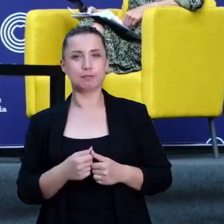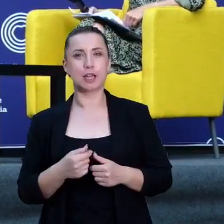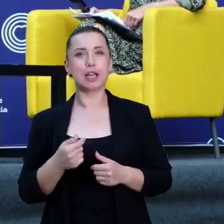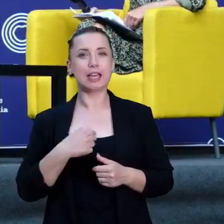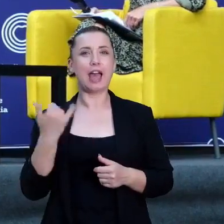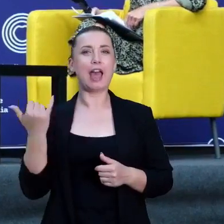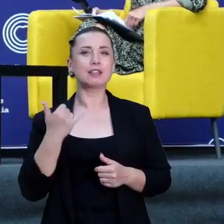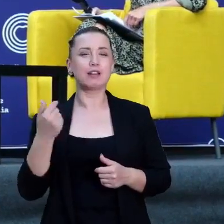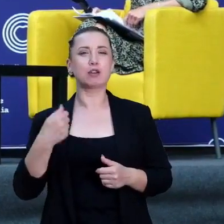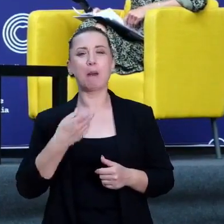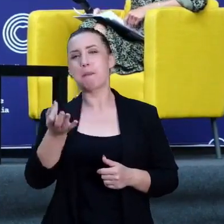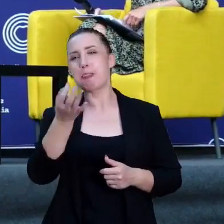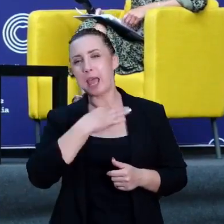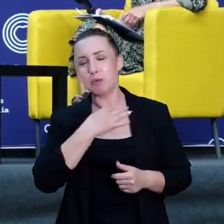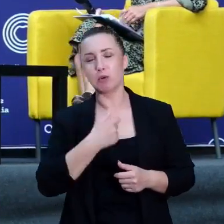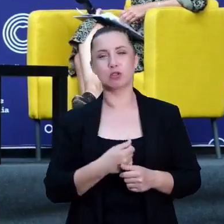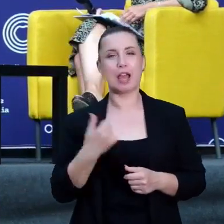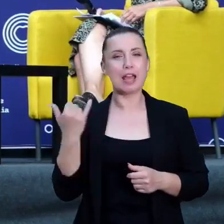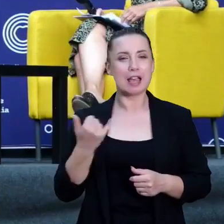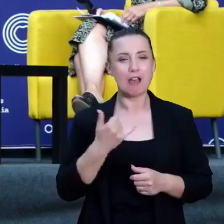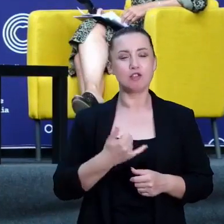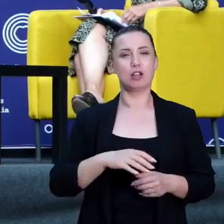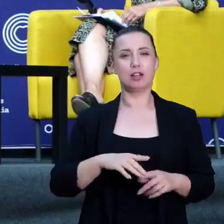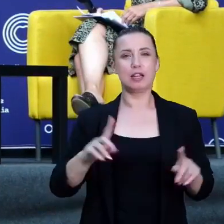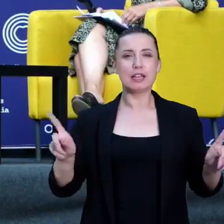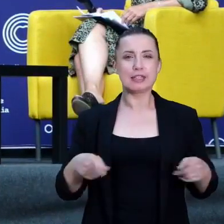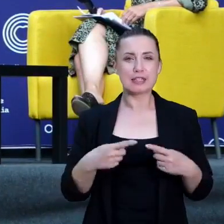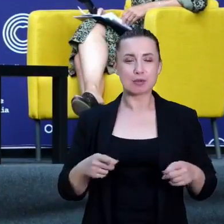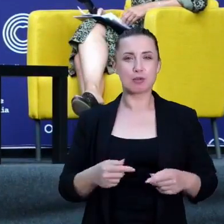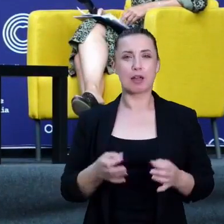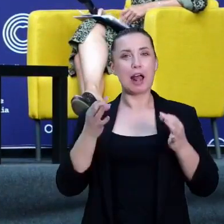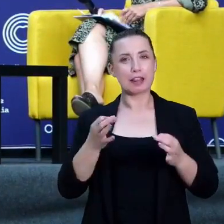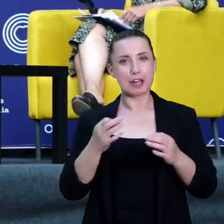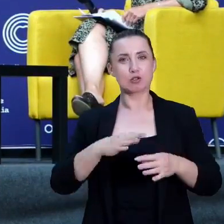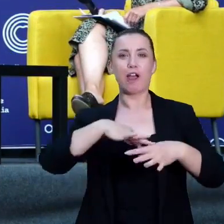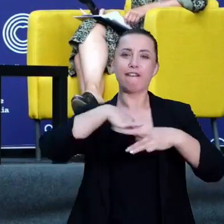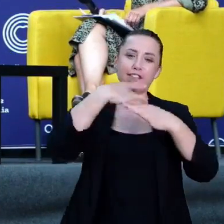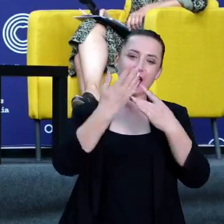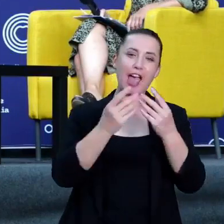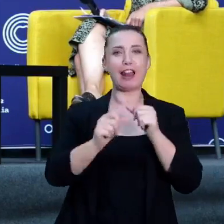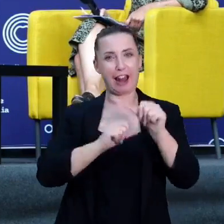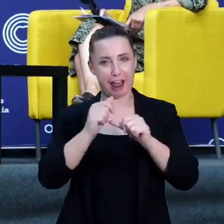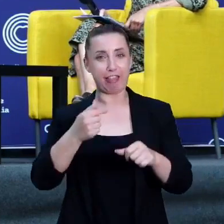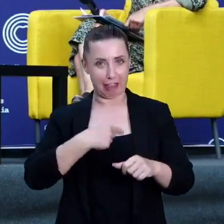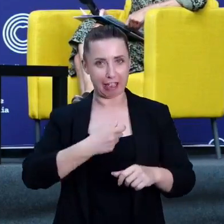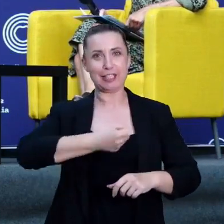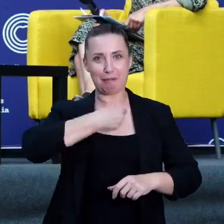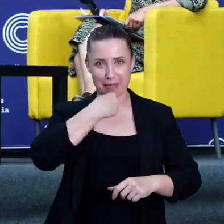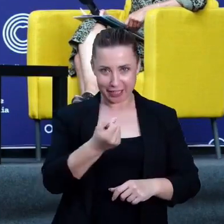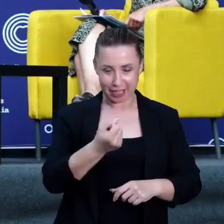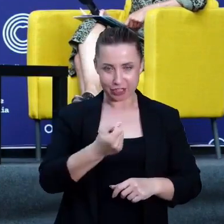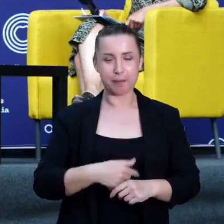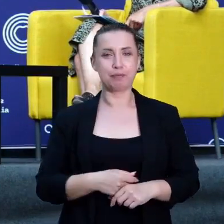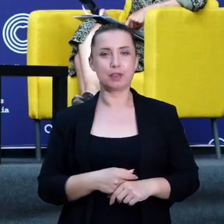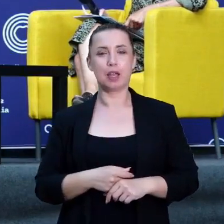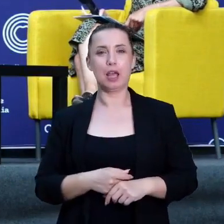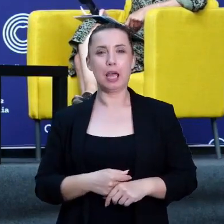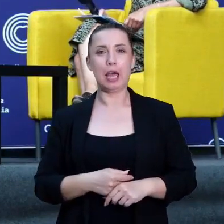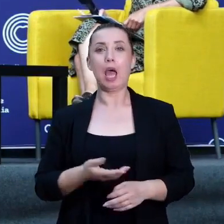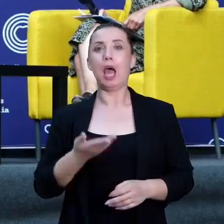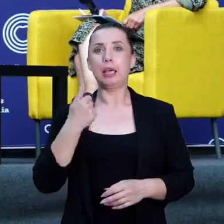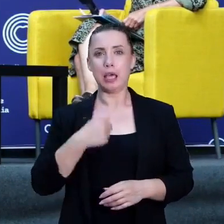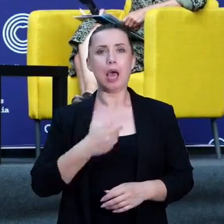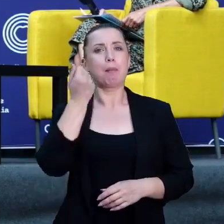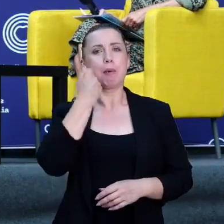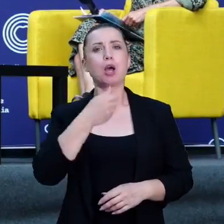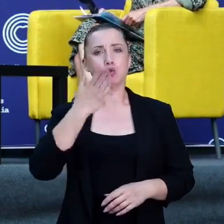byłam najmłodsza. W każdym zespole byłam najmłodsza, a już od wielu lat jestem najstarsza. Bardzo dobrze mi się pracuje z mężczyznami i w ogóle